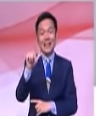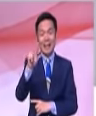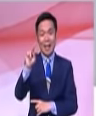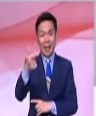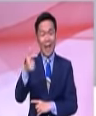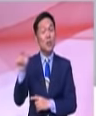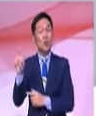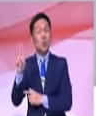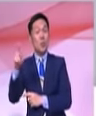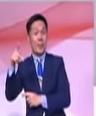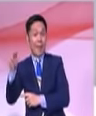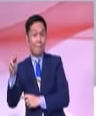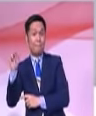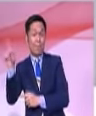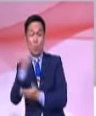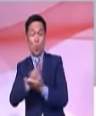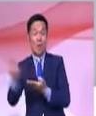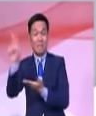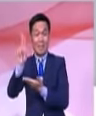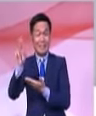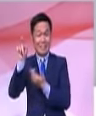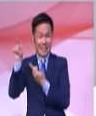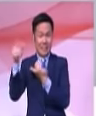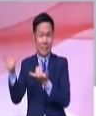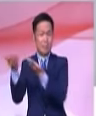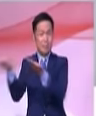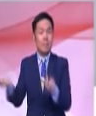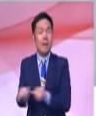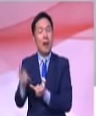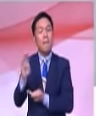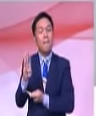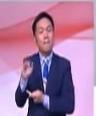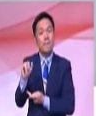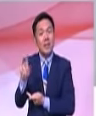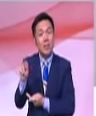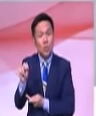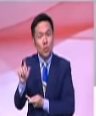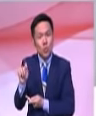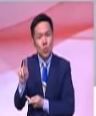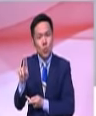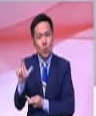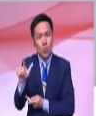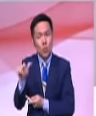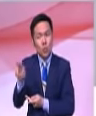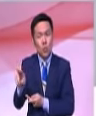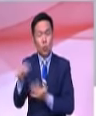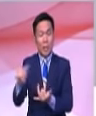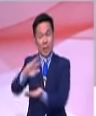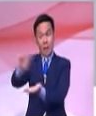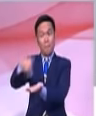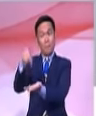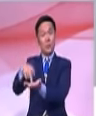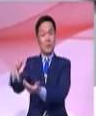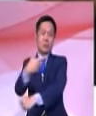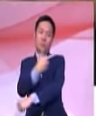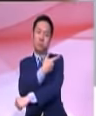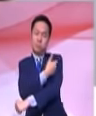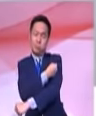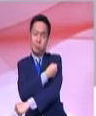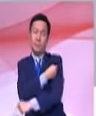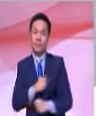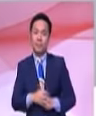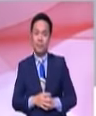Putra Malaysia UPM Campus Bintulu, iaitu pusat untuk program imunisasi